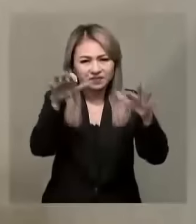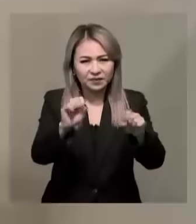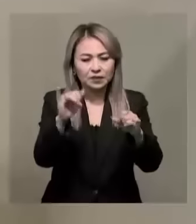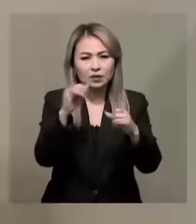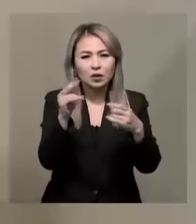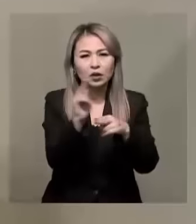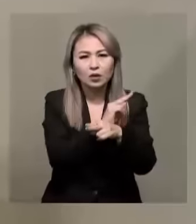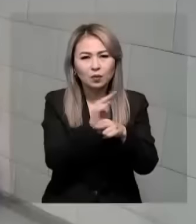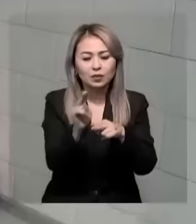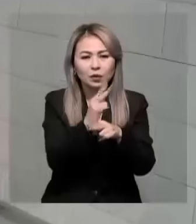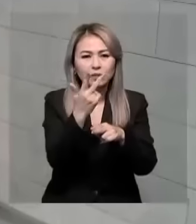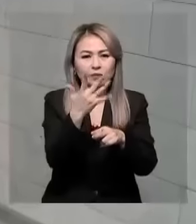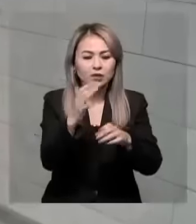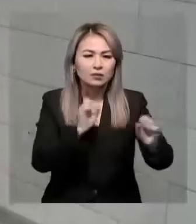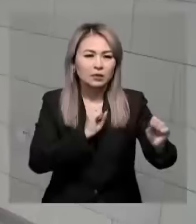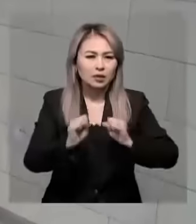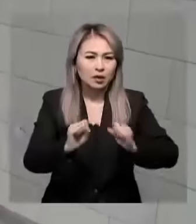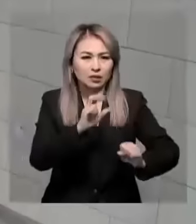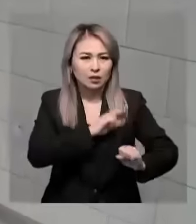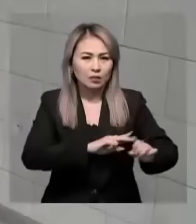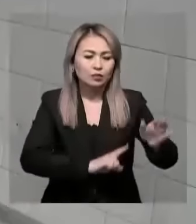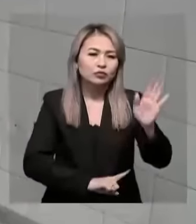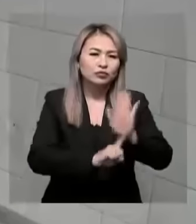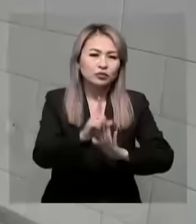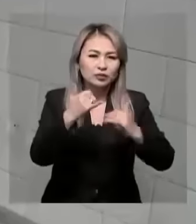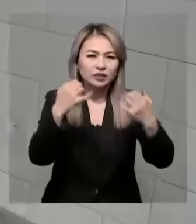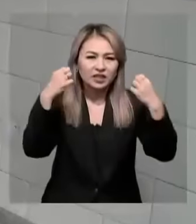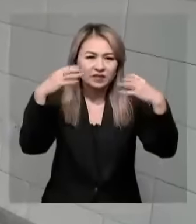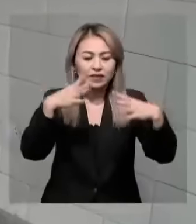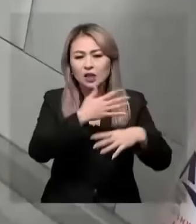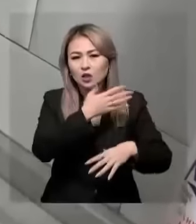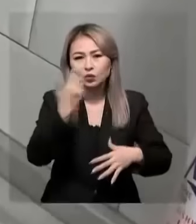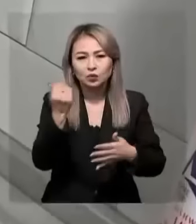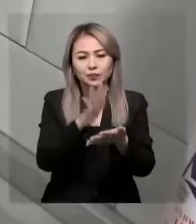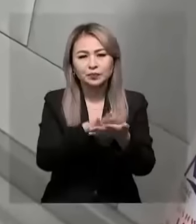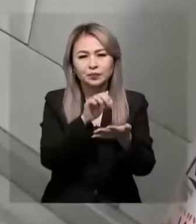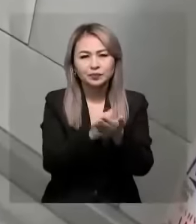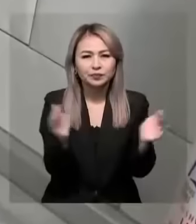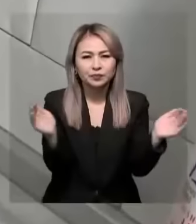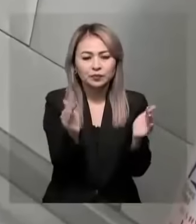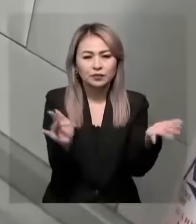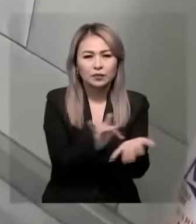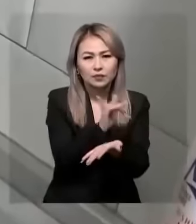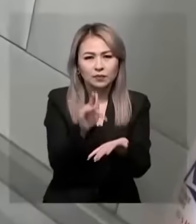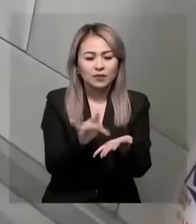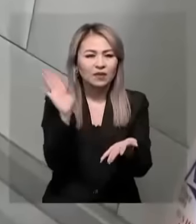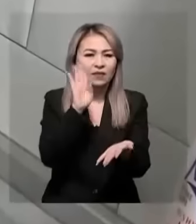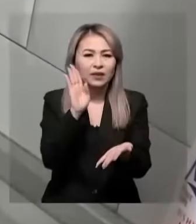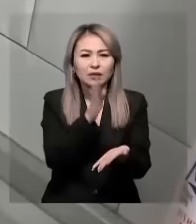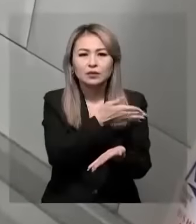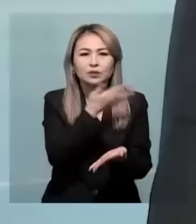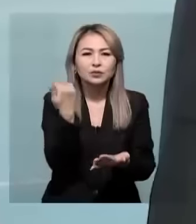Желілерді жөндеу үшін 35 бригада жұмысқа кірісіпті. Осы жарықтың болмауынан бірқатар шағын аудан халқы суға жарымай